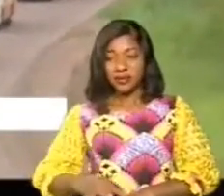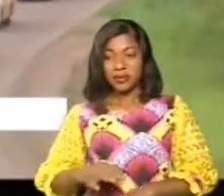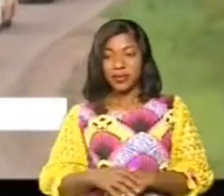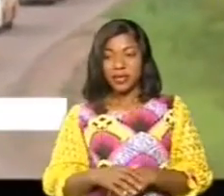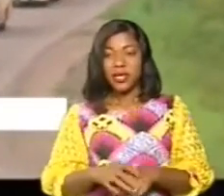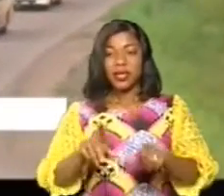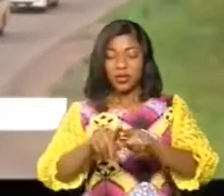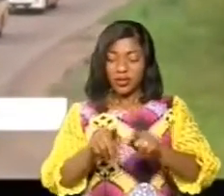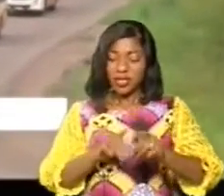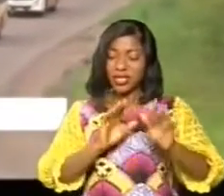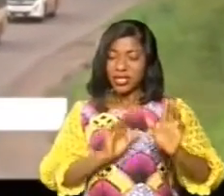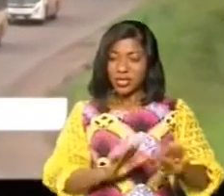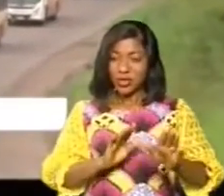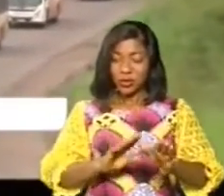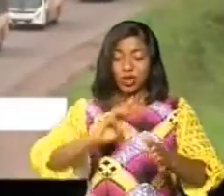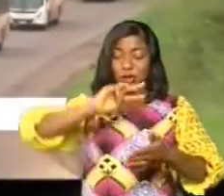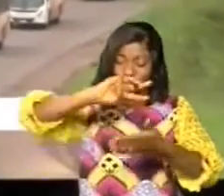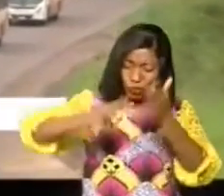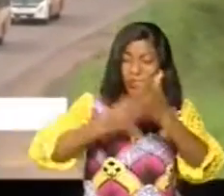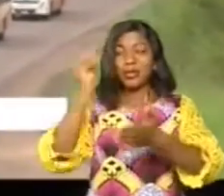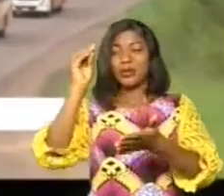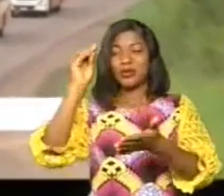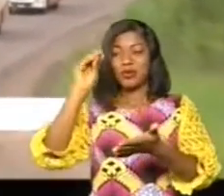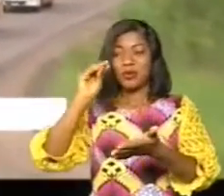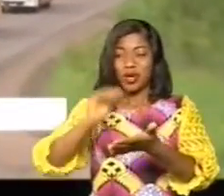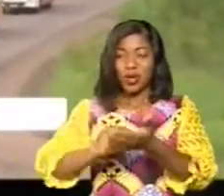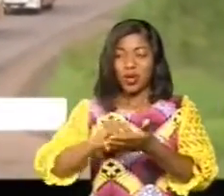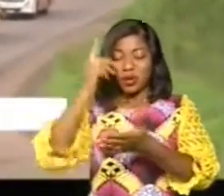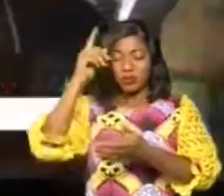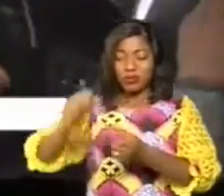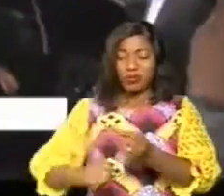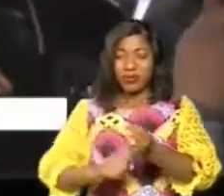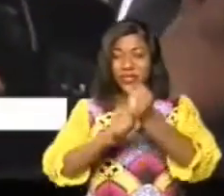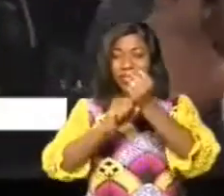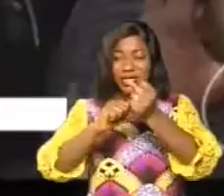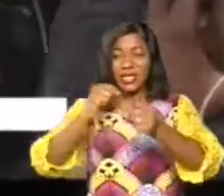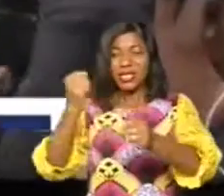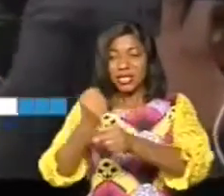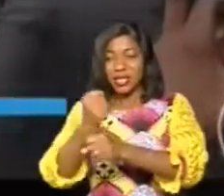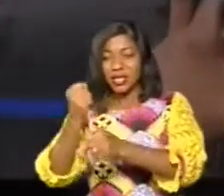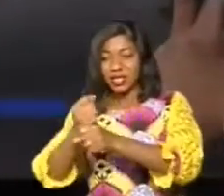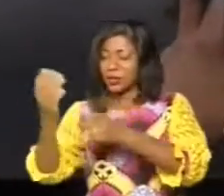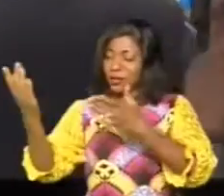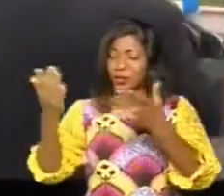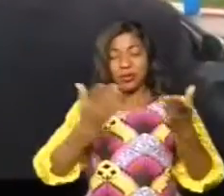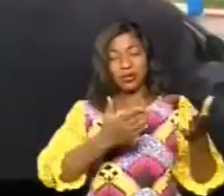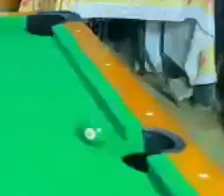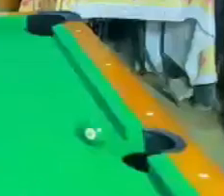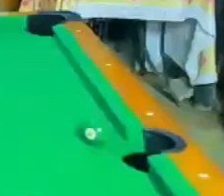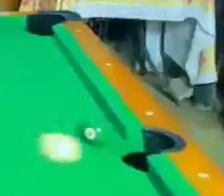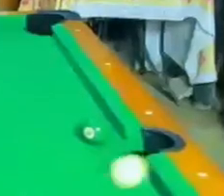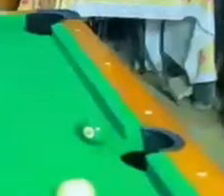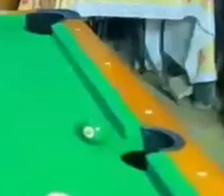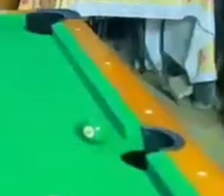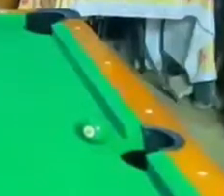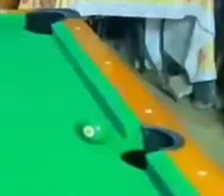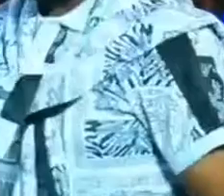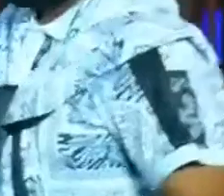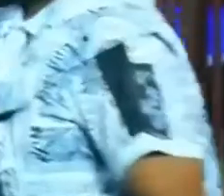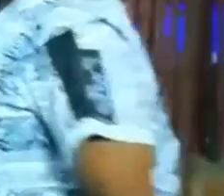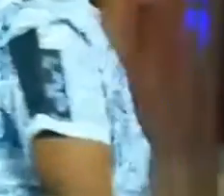évidemment s'attendre à un troisième lot pour renforcer la fluidité du réseau des transports urbains.